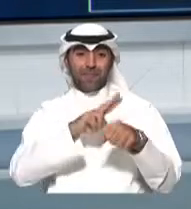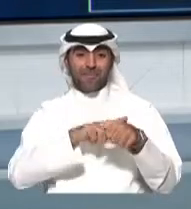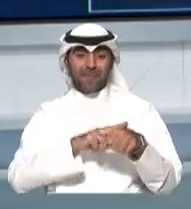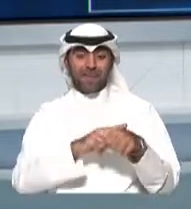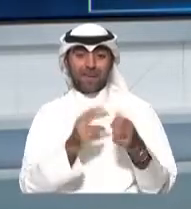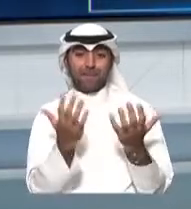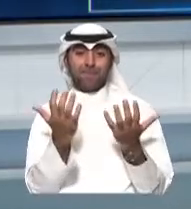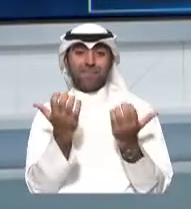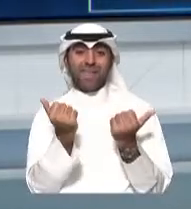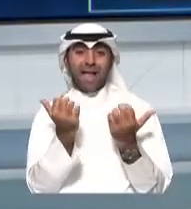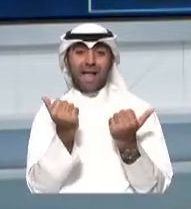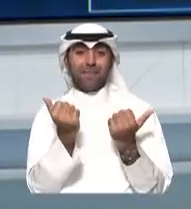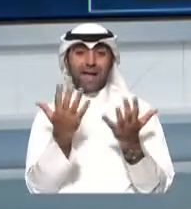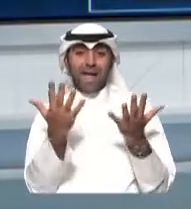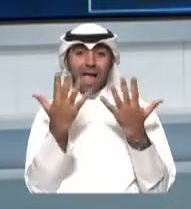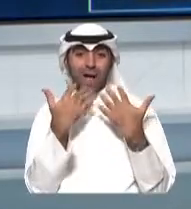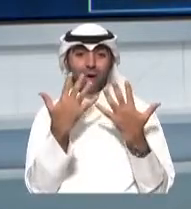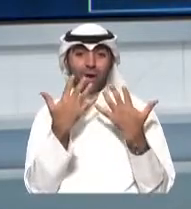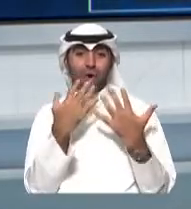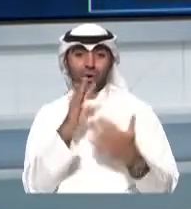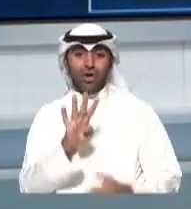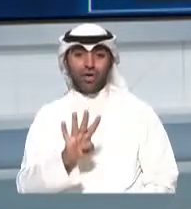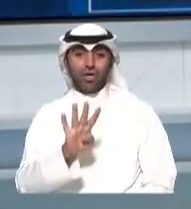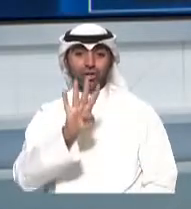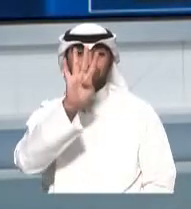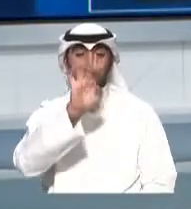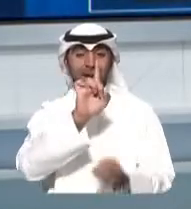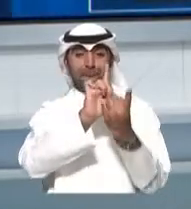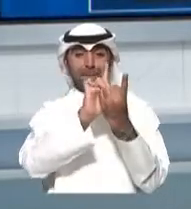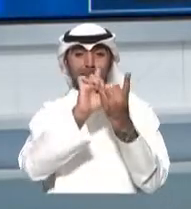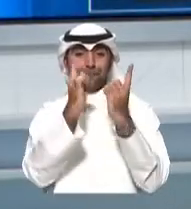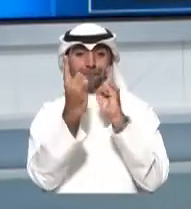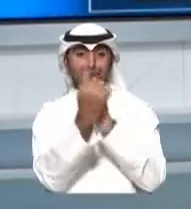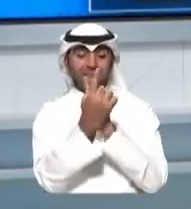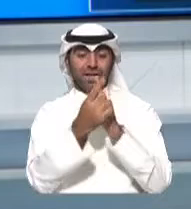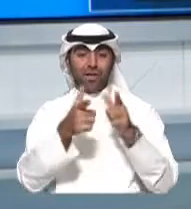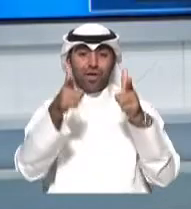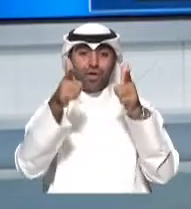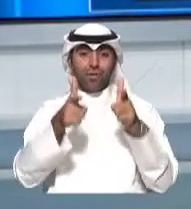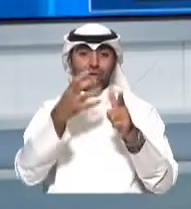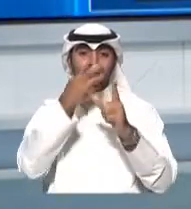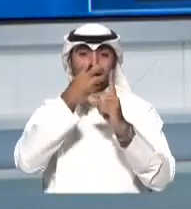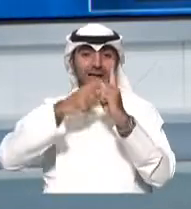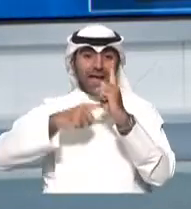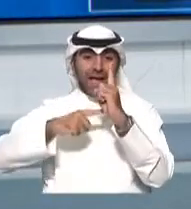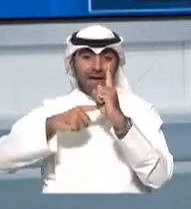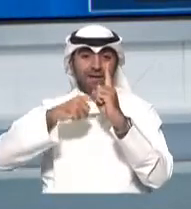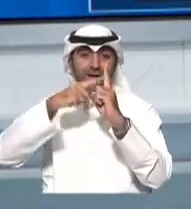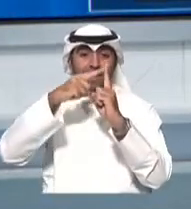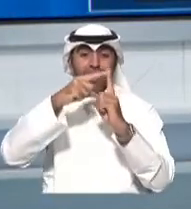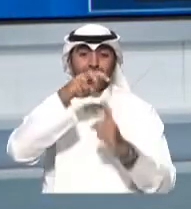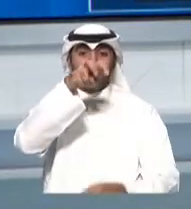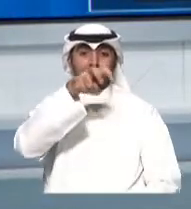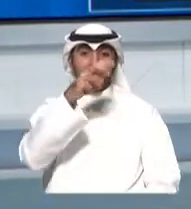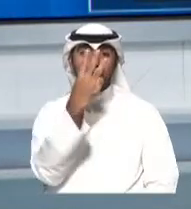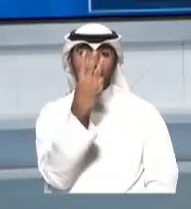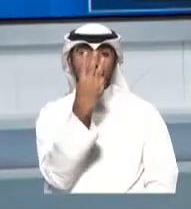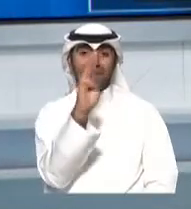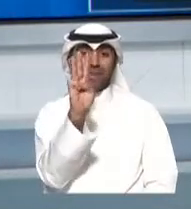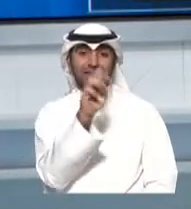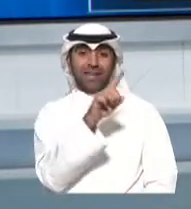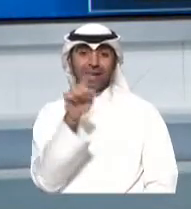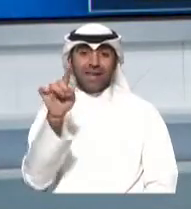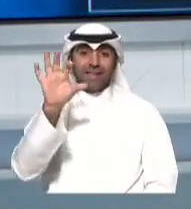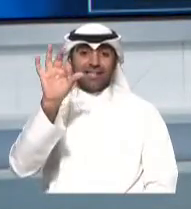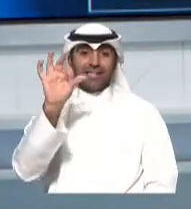الخميس، والعظمى تتراوح ما بين 38 إلى 39 درجة مئوية في يوم الأربعاء والخميس، والصغرى تتراوح ما بين